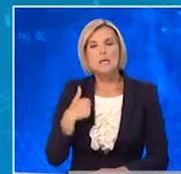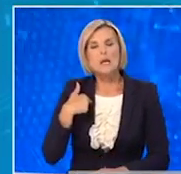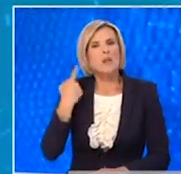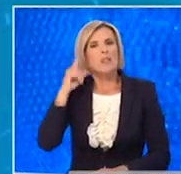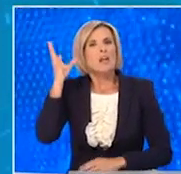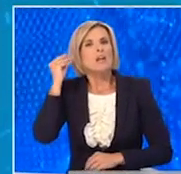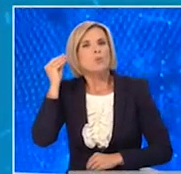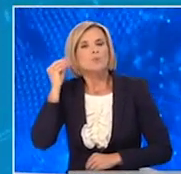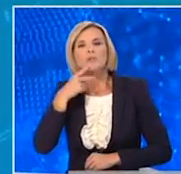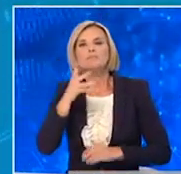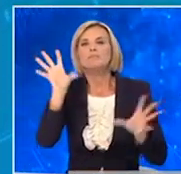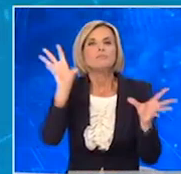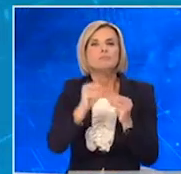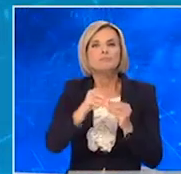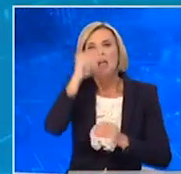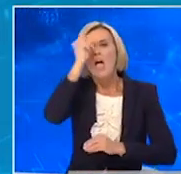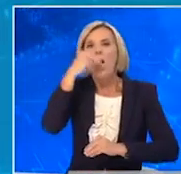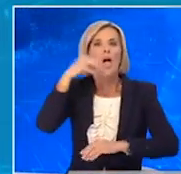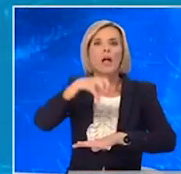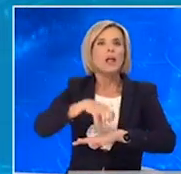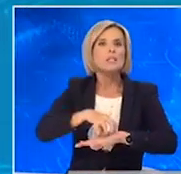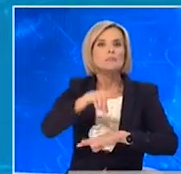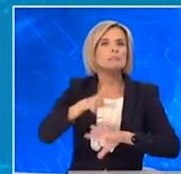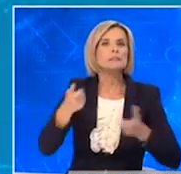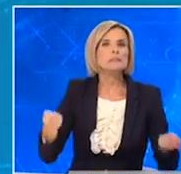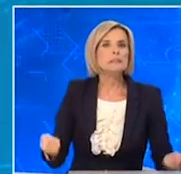για τις εκκλησίες όσον αφορά